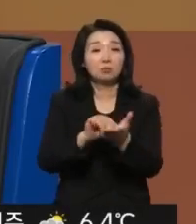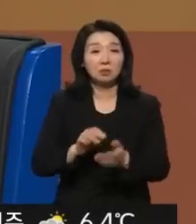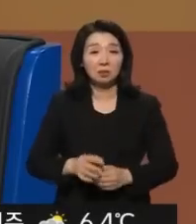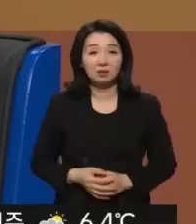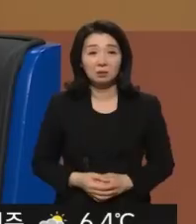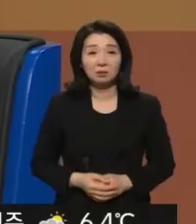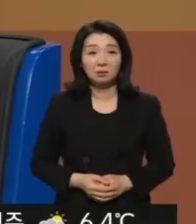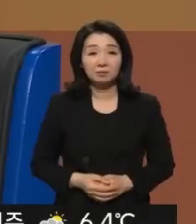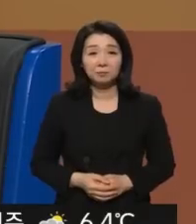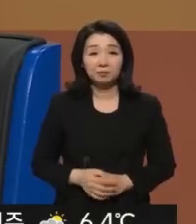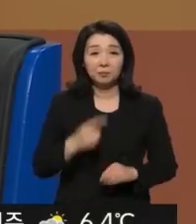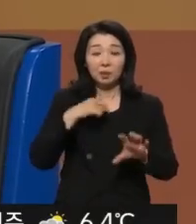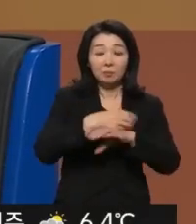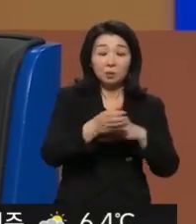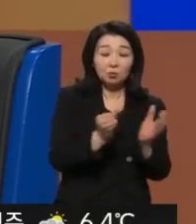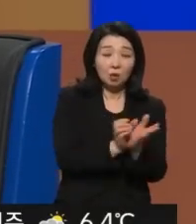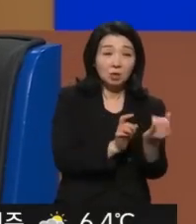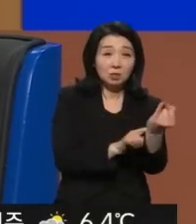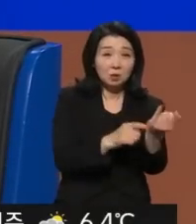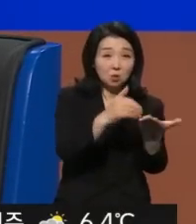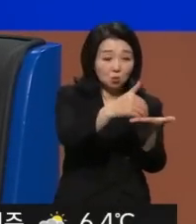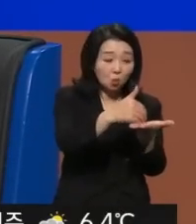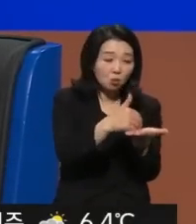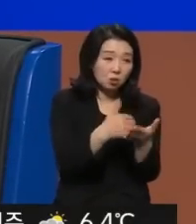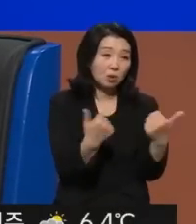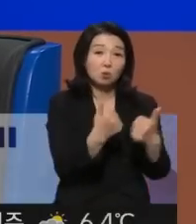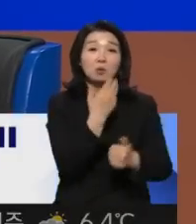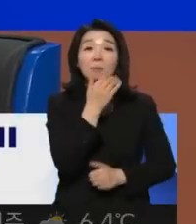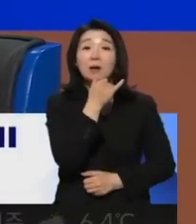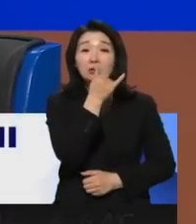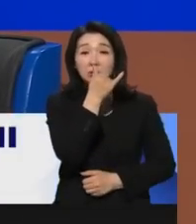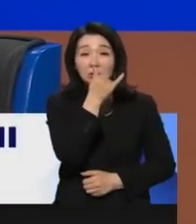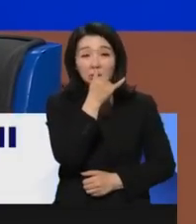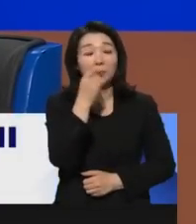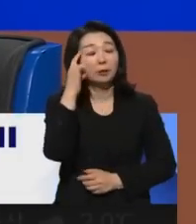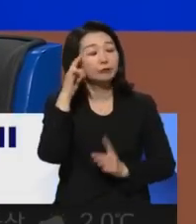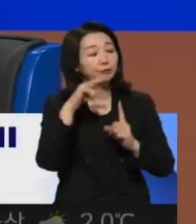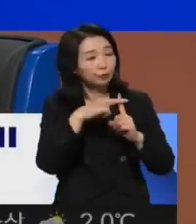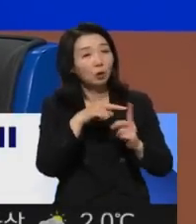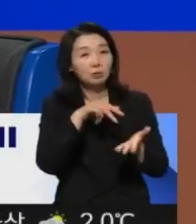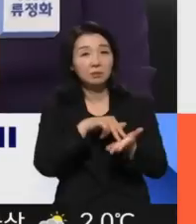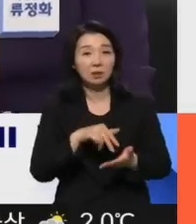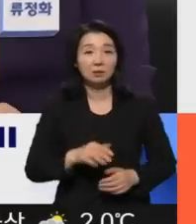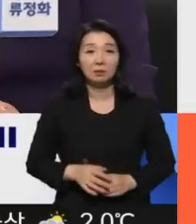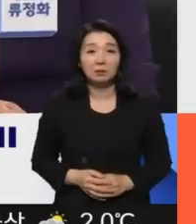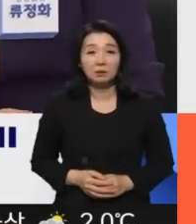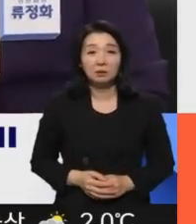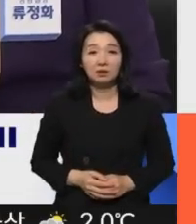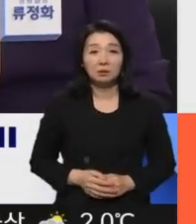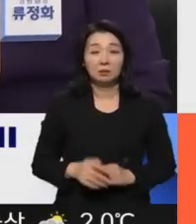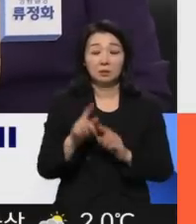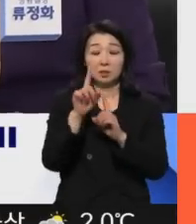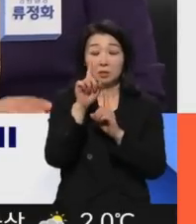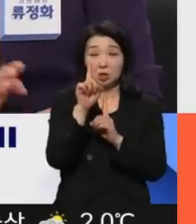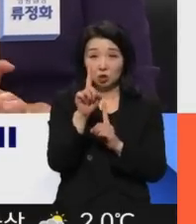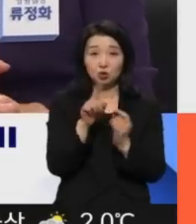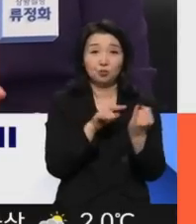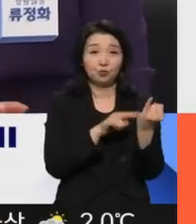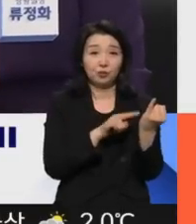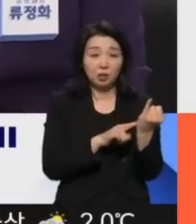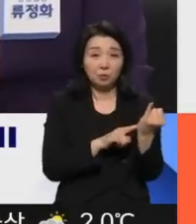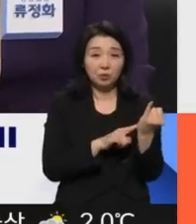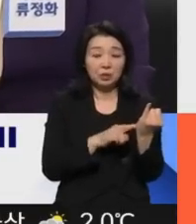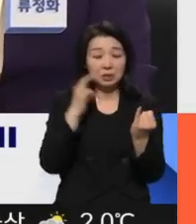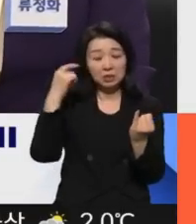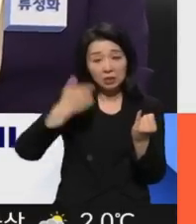민주당은 심의원의 개정안 발의 요청이 있다면 논의해볼 수 있다면서 긍정적인 입장을 보였습니다. 이수진 원내대변인은 기자들이 관련